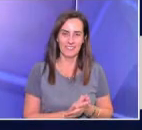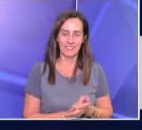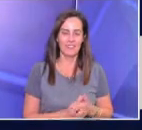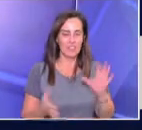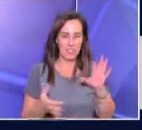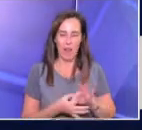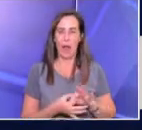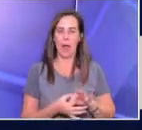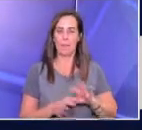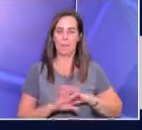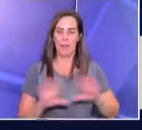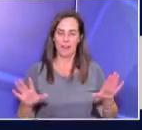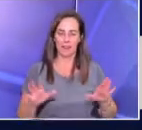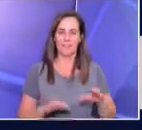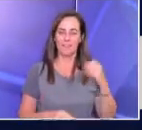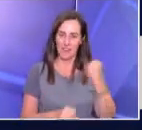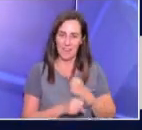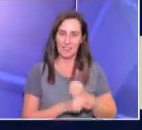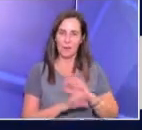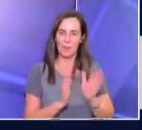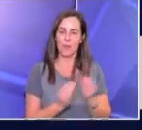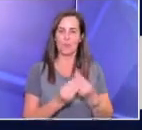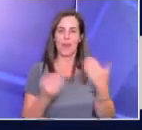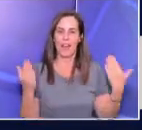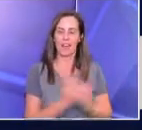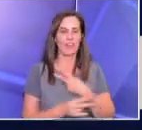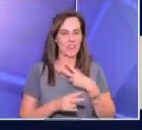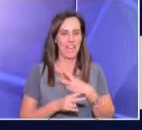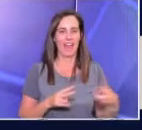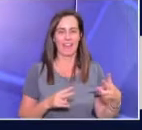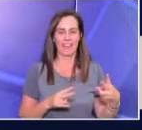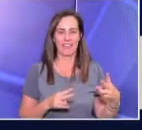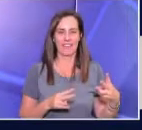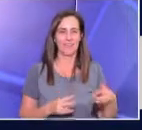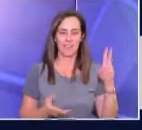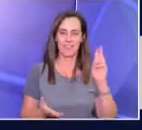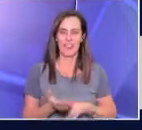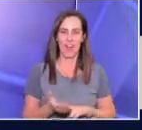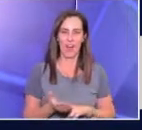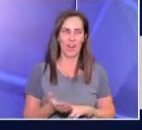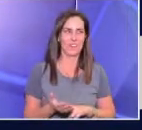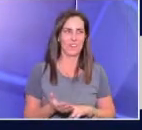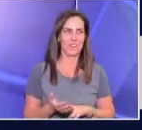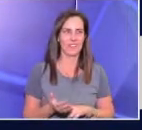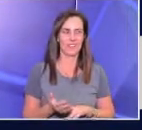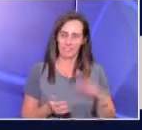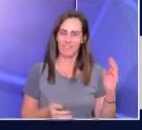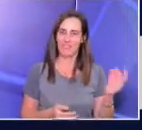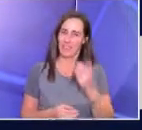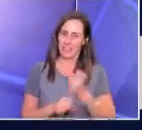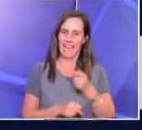שהתחבר לאון שלטון בעיר חיפה, והלך עם משהו חדש, נקי, רענן, נכון, ושיחק